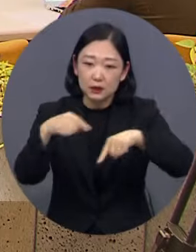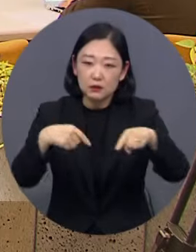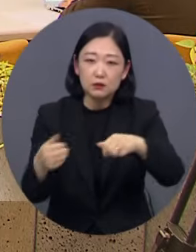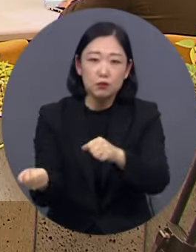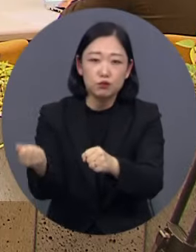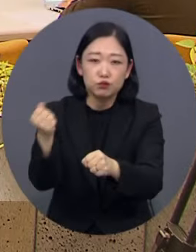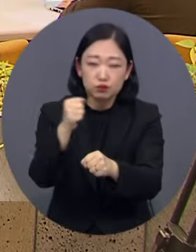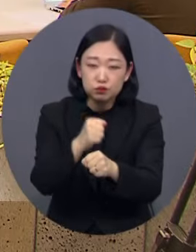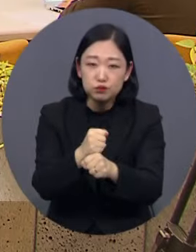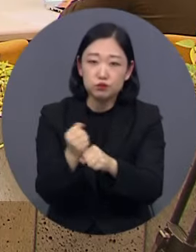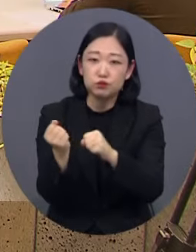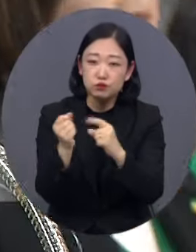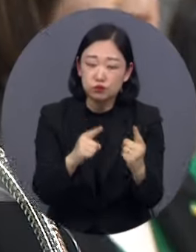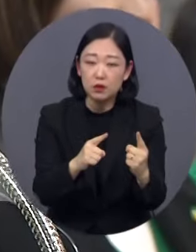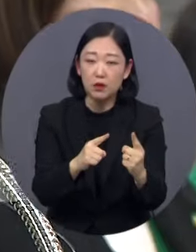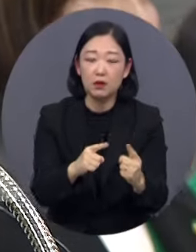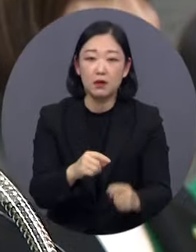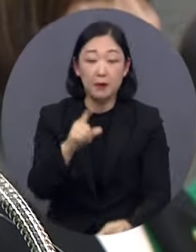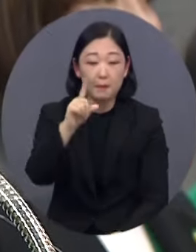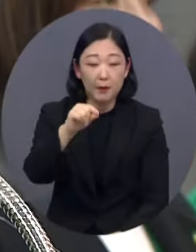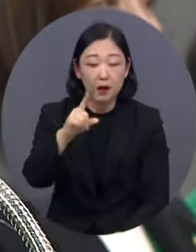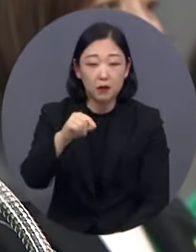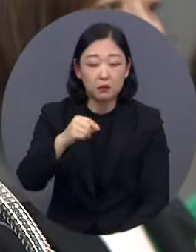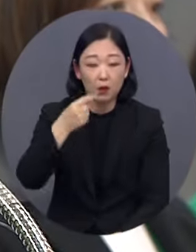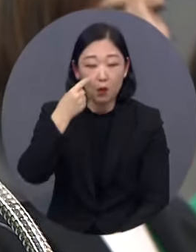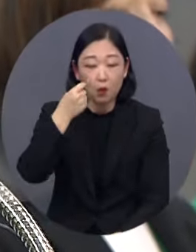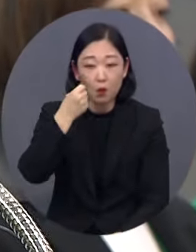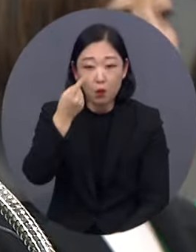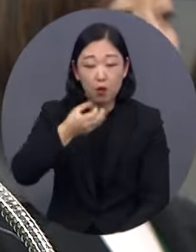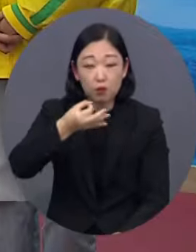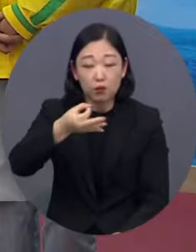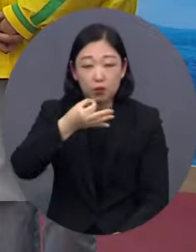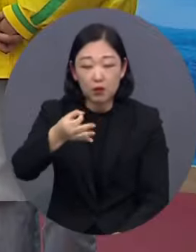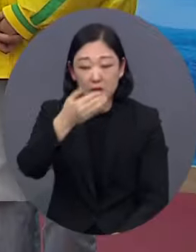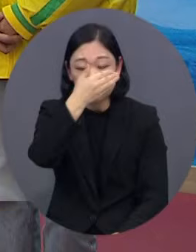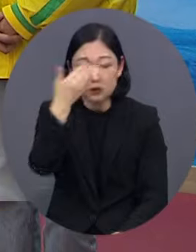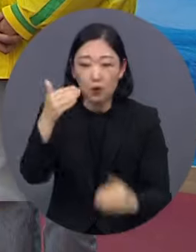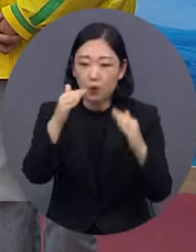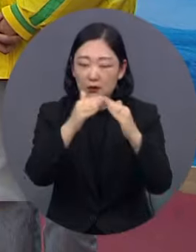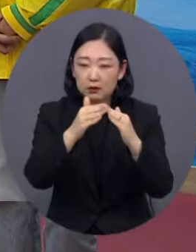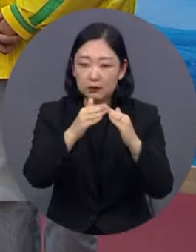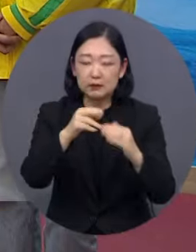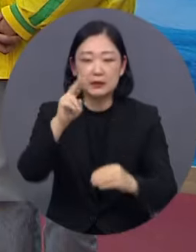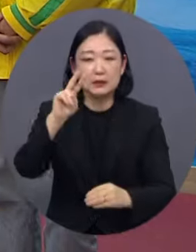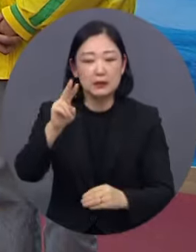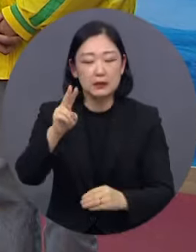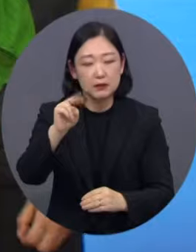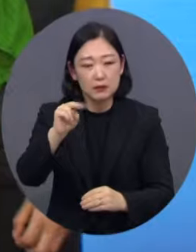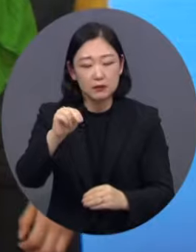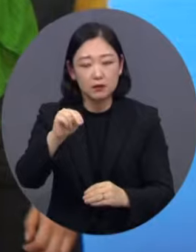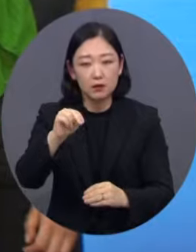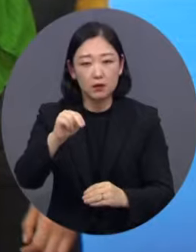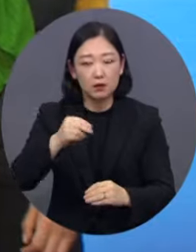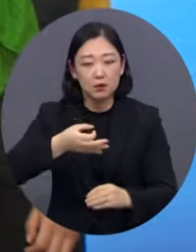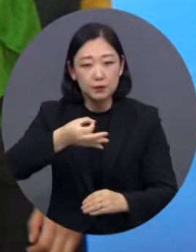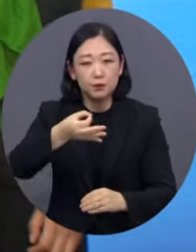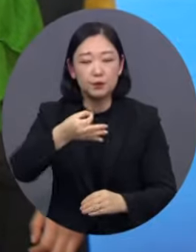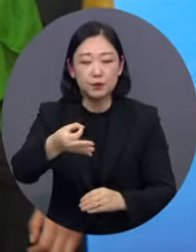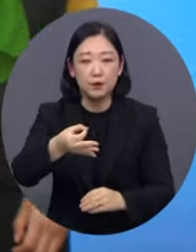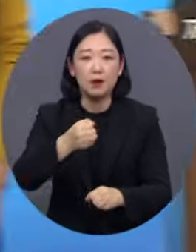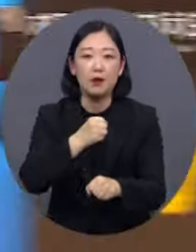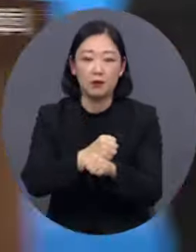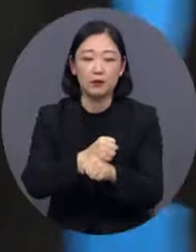만 원짜리 청년 임대주택을 해마다 200호씩 제공하겠다고 공약했습니다. 또 비례대표에 제주 지역